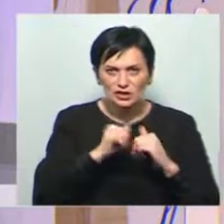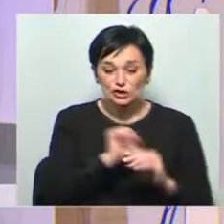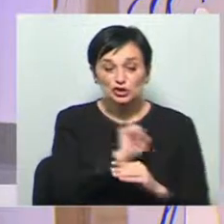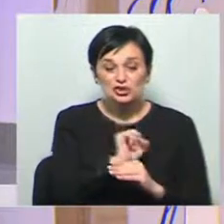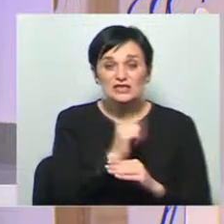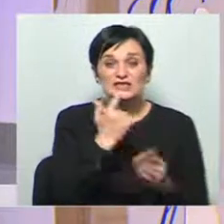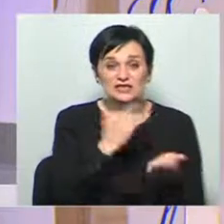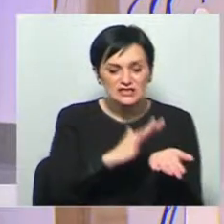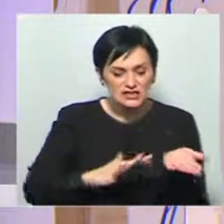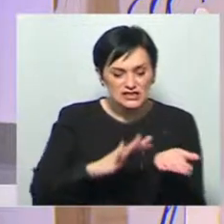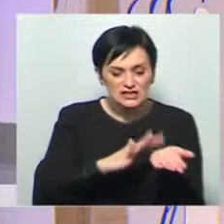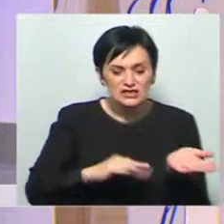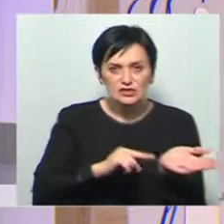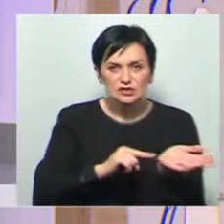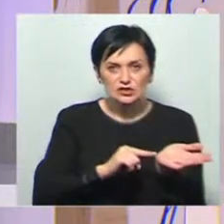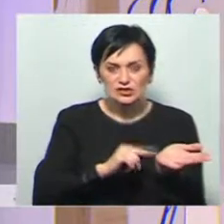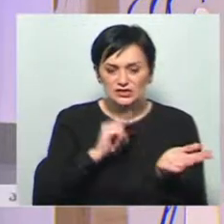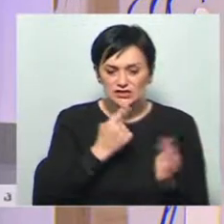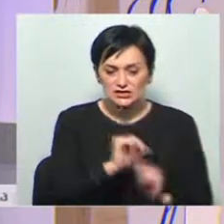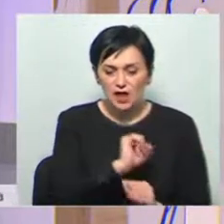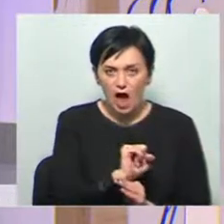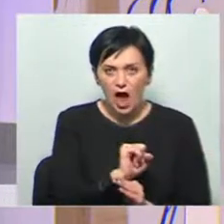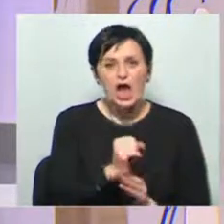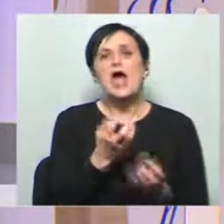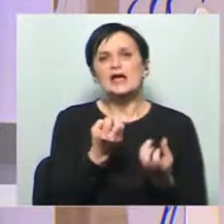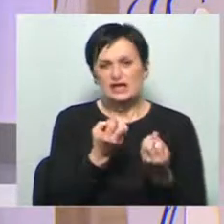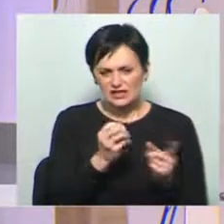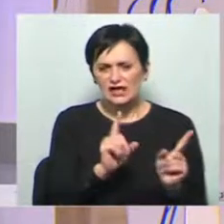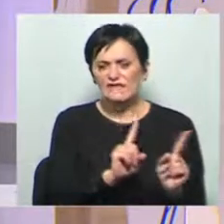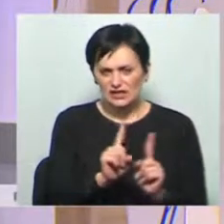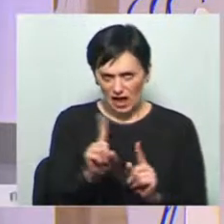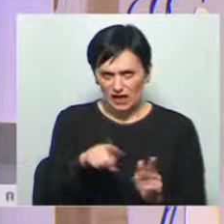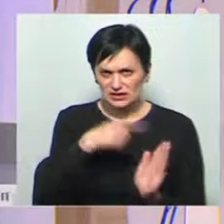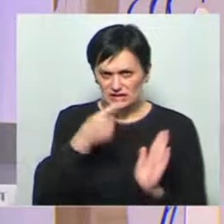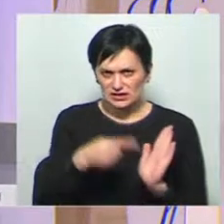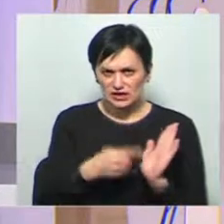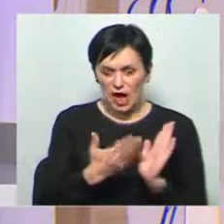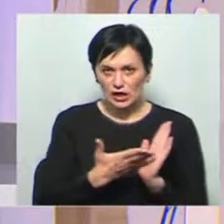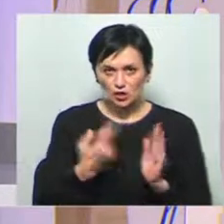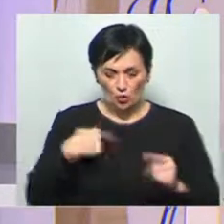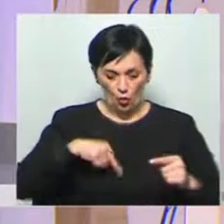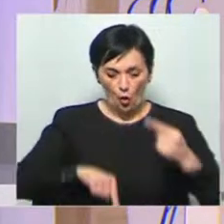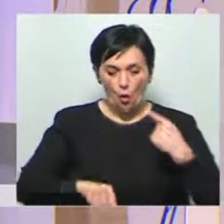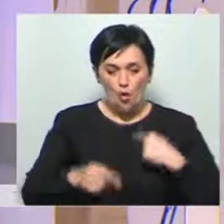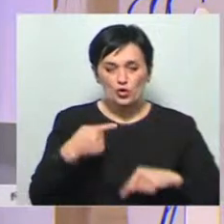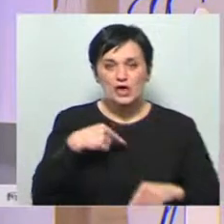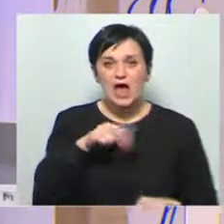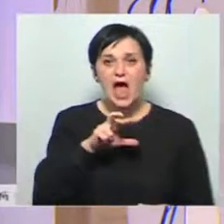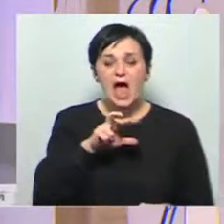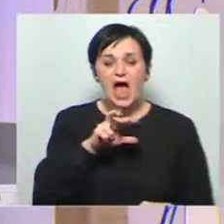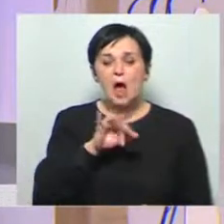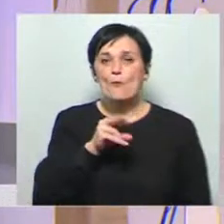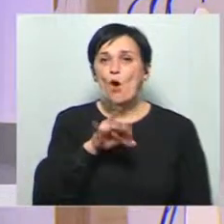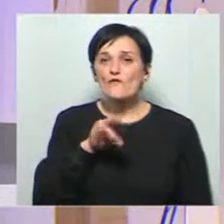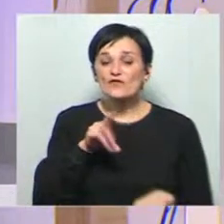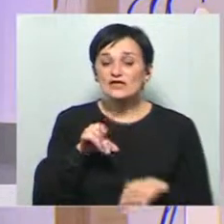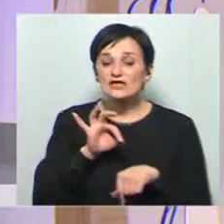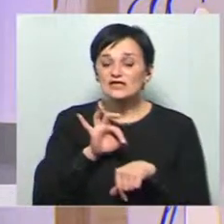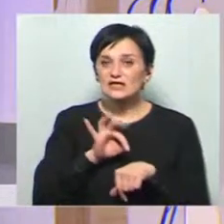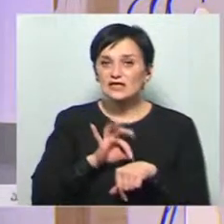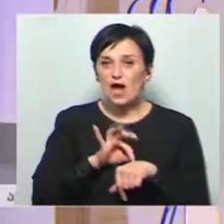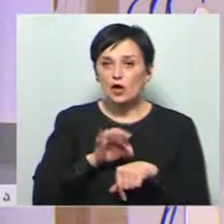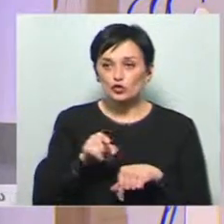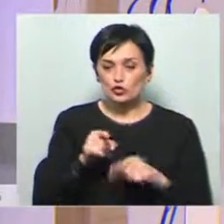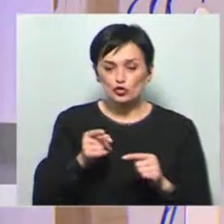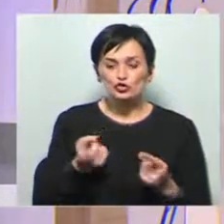შეწყვეტას ამ სისხლდენის. თუ არის კიდევ რაღაც საკითხები, რაც ორგანიზმში ხდება ჰემოფილიის დიაგნოზის ფონზე,